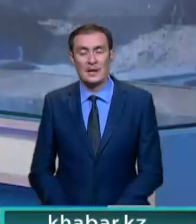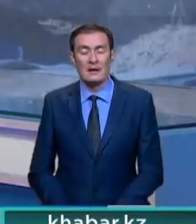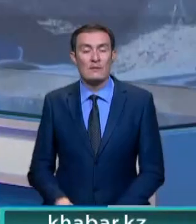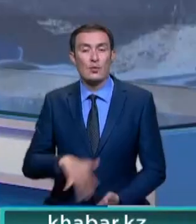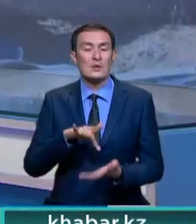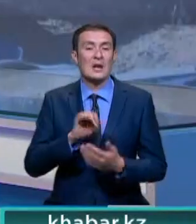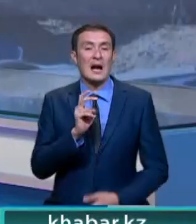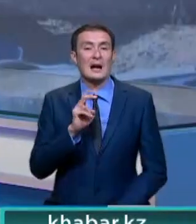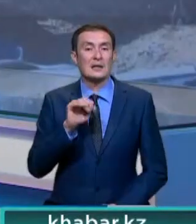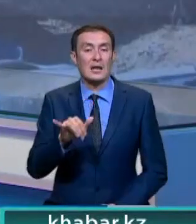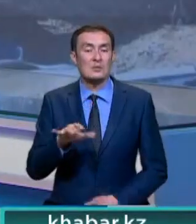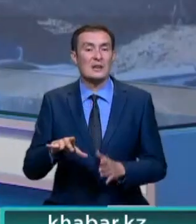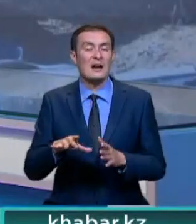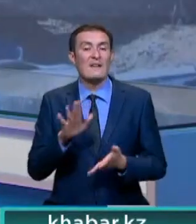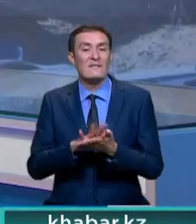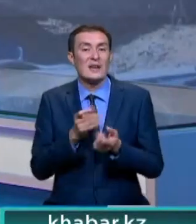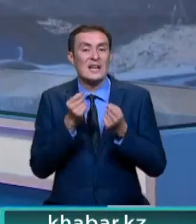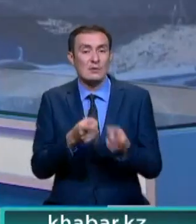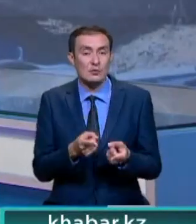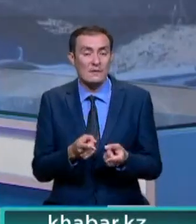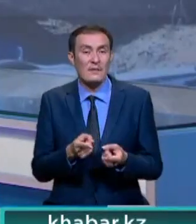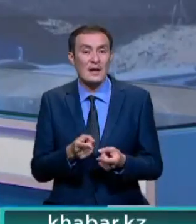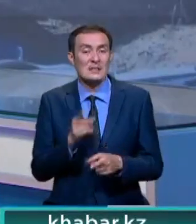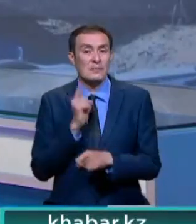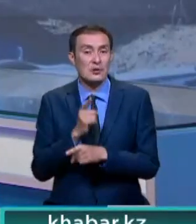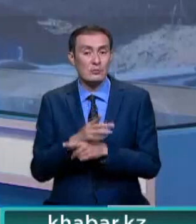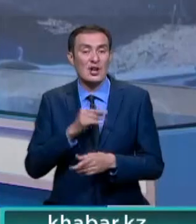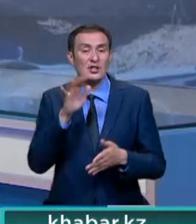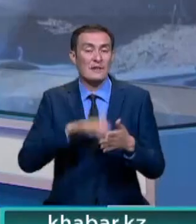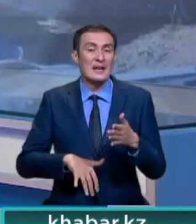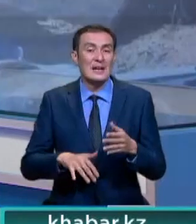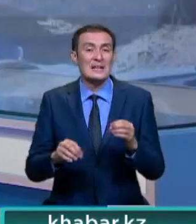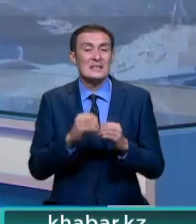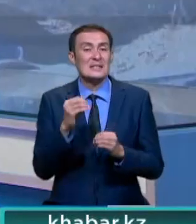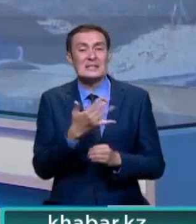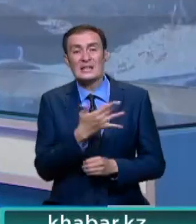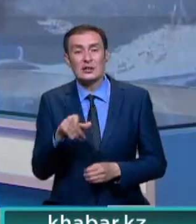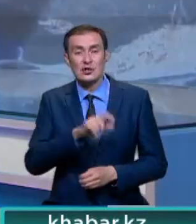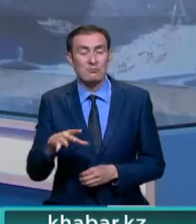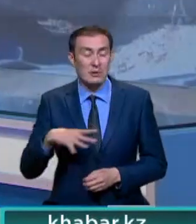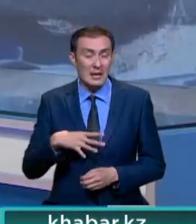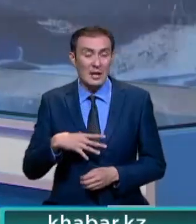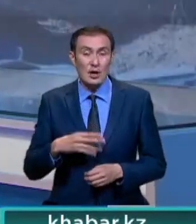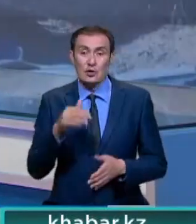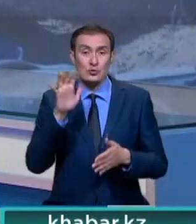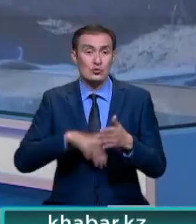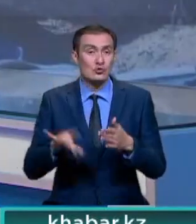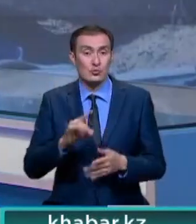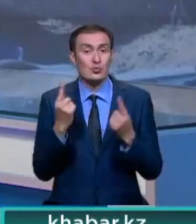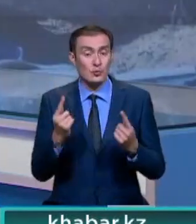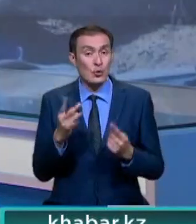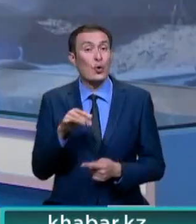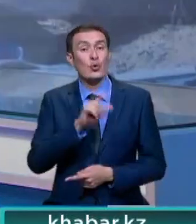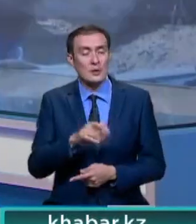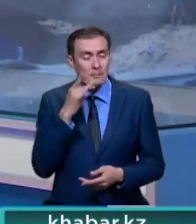В Актау с начала года за выброс мусора в неположенном месте оштрафовали десятки человек. Суммы взыскания при этом не маленькие, однако